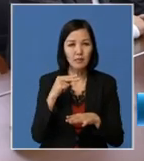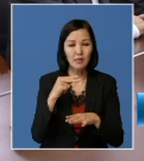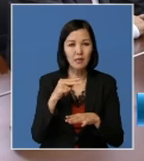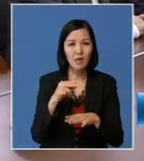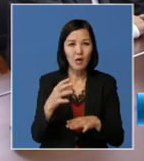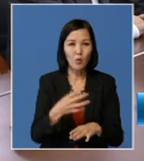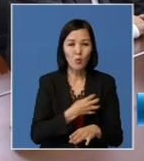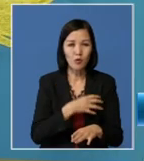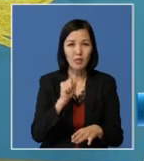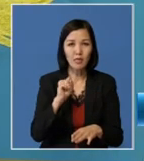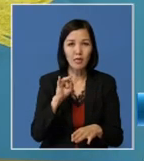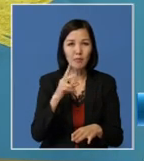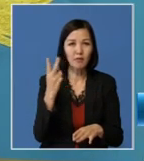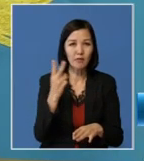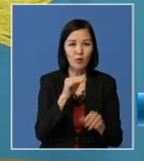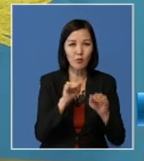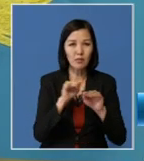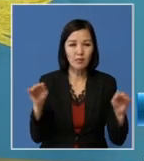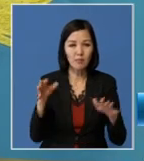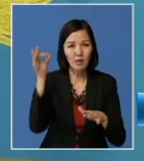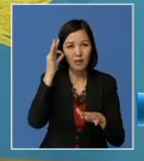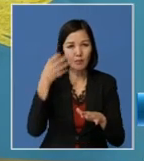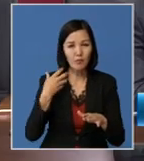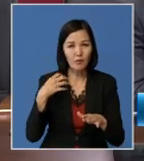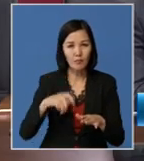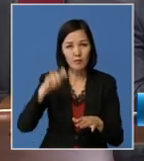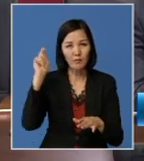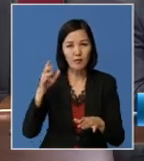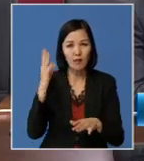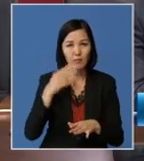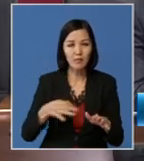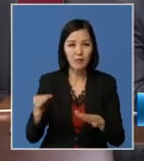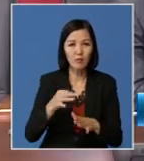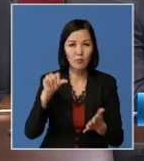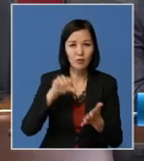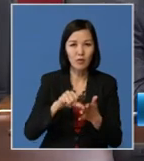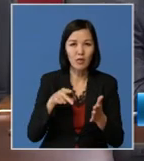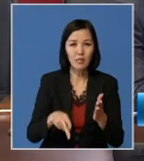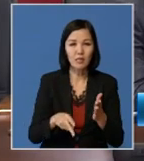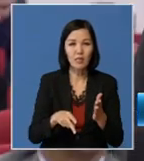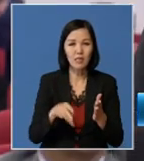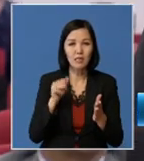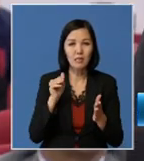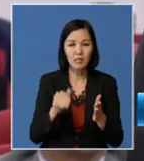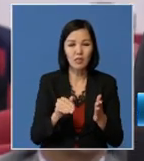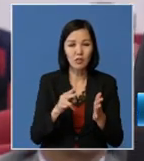присвоен орден Айбын второй степени. Напомню, в афганской войне из Алматинской области участвовали 3700